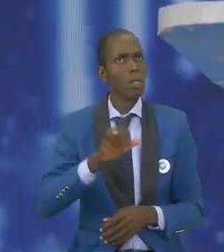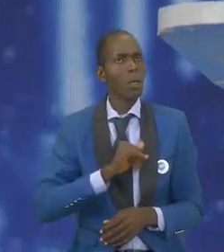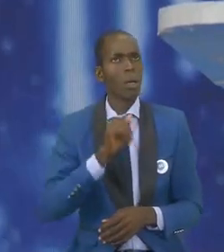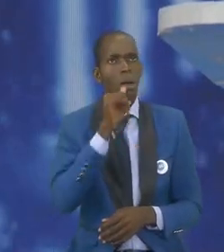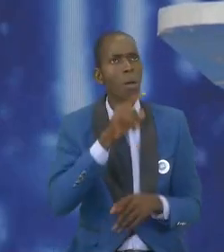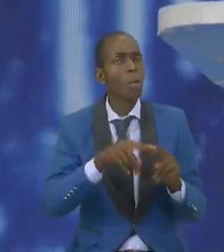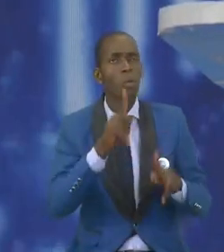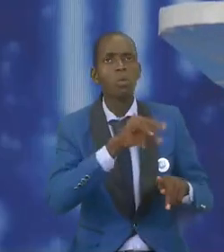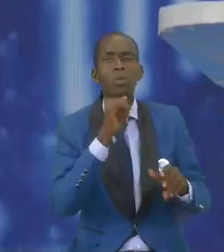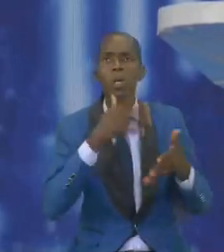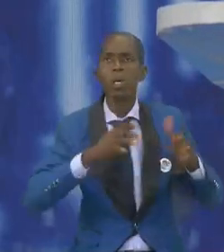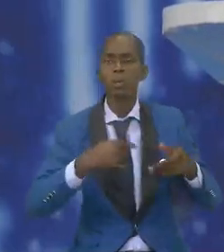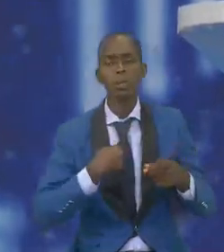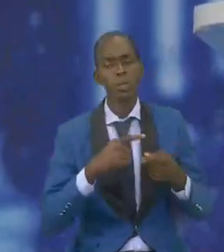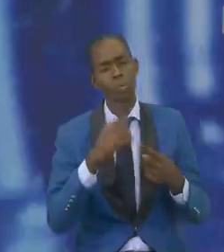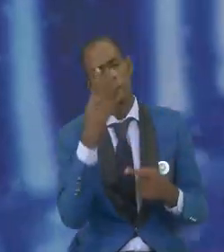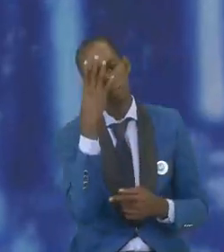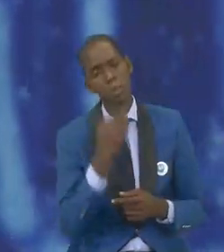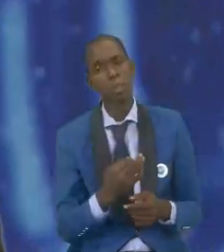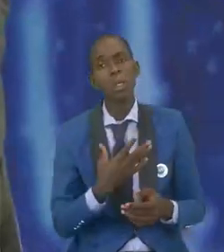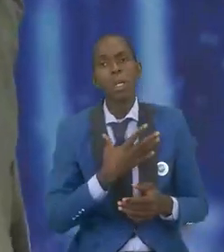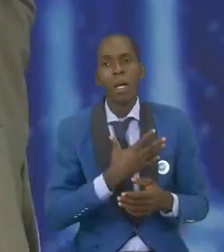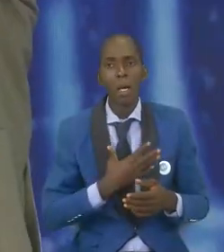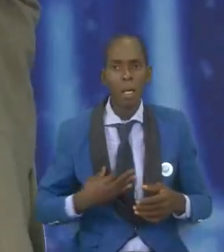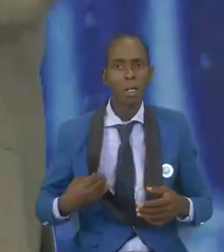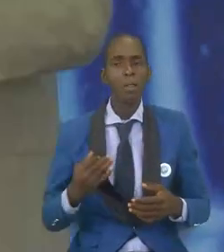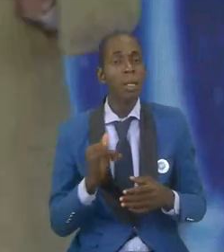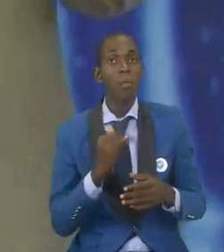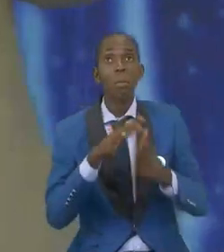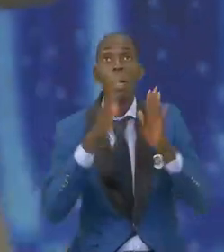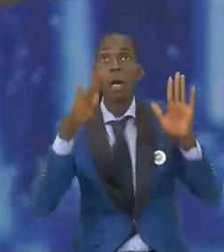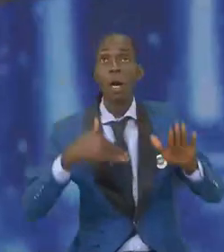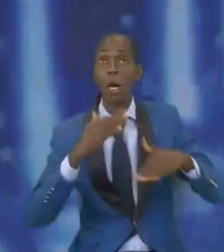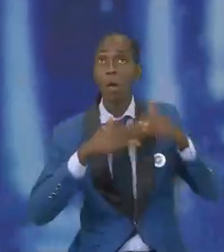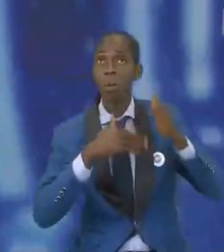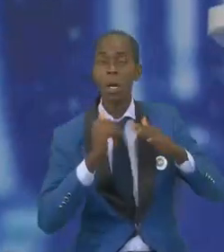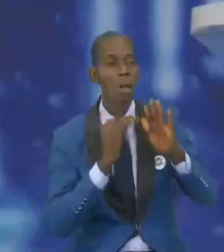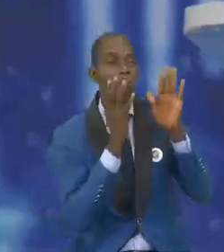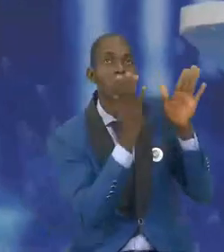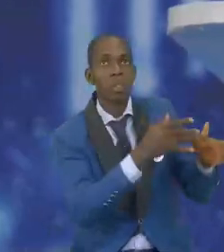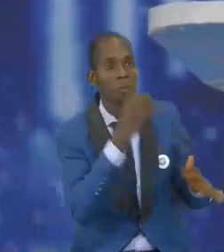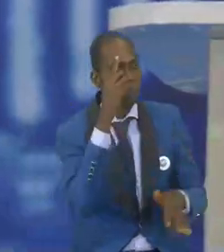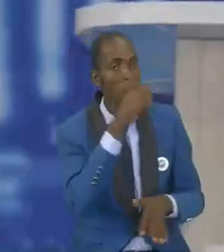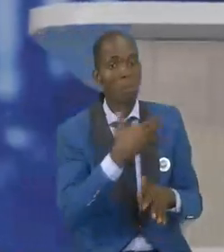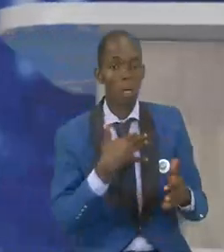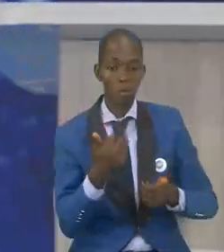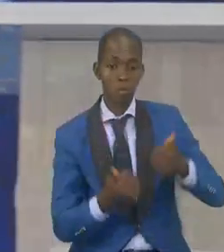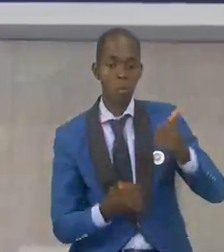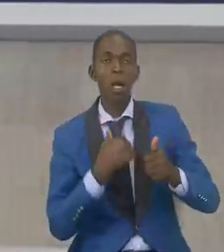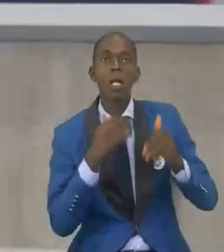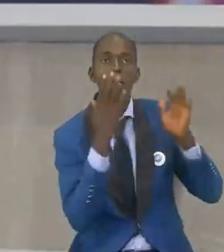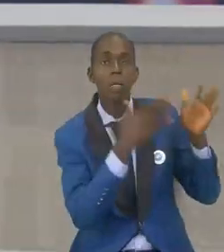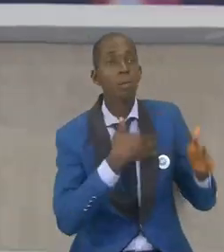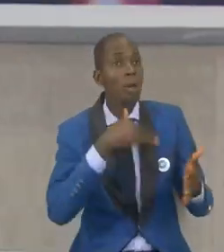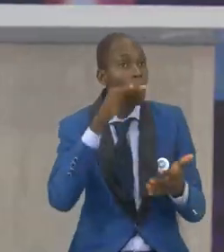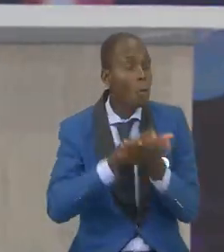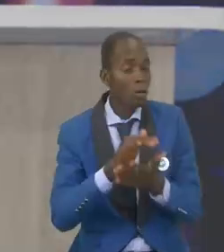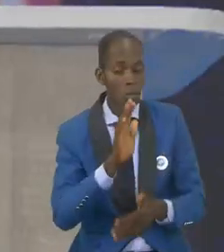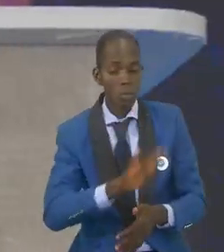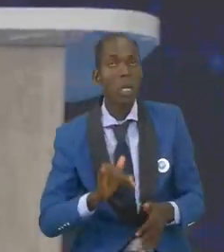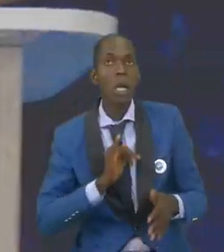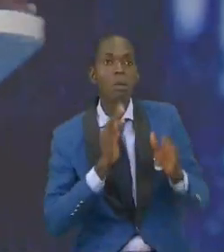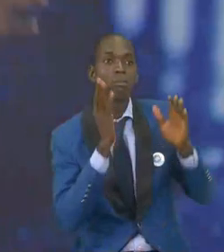dis oui je suis sentie fier et que tu es un vrai enfant de Dieu ou je suis un enfant de Dieu mais on ne me laisse pas dormir et même la maison que j'ai bâti je les